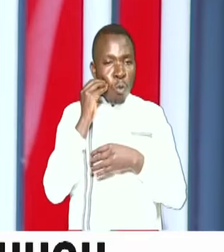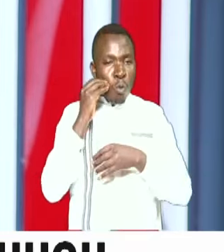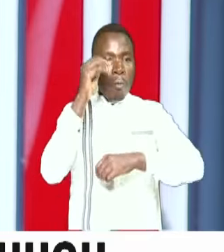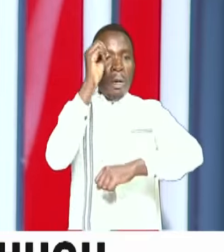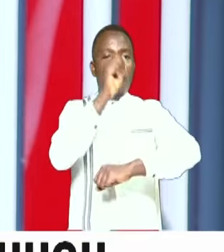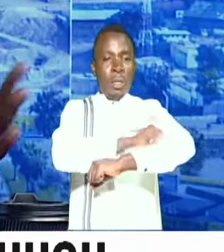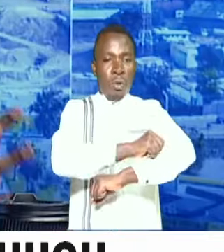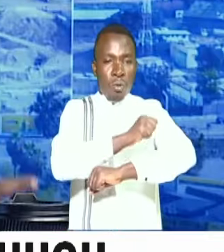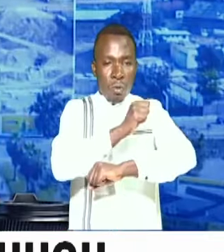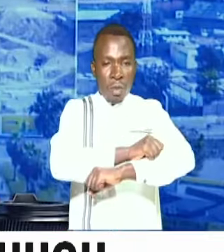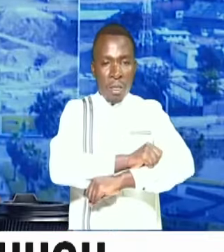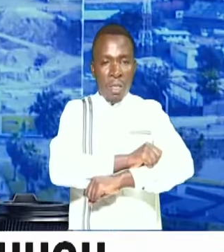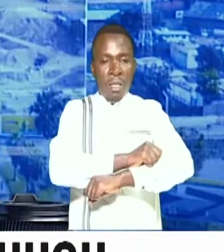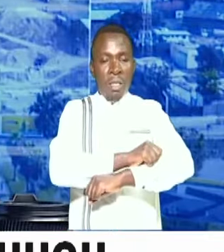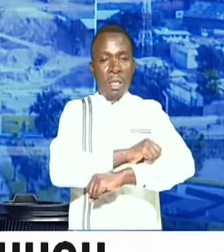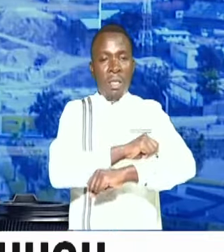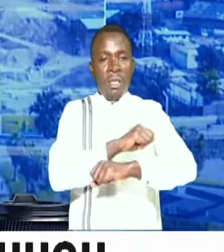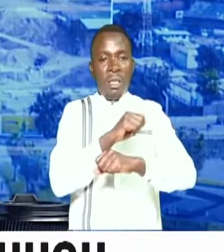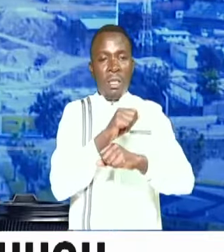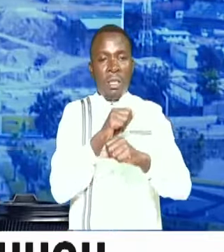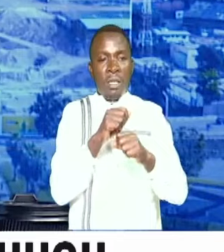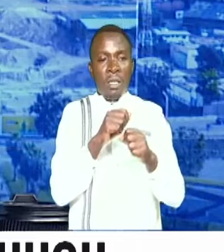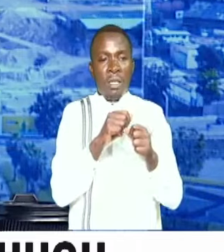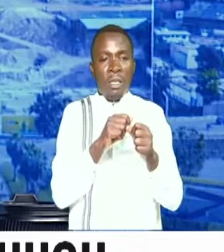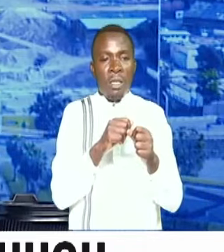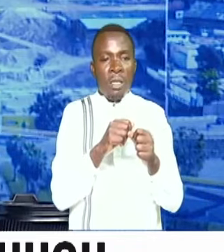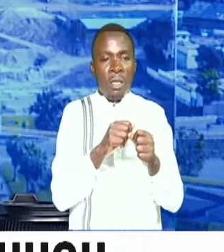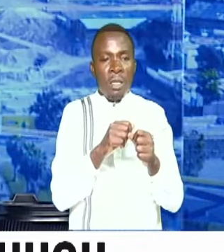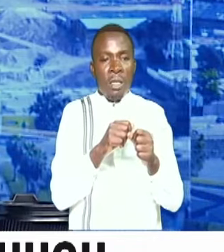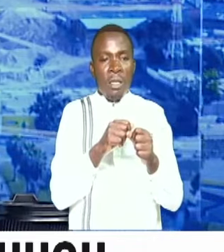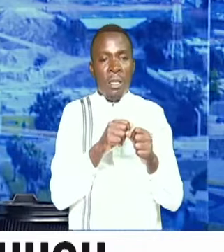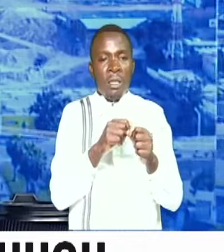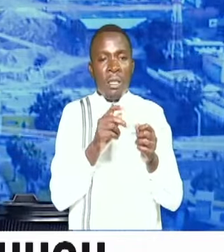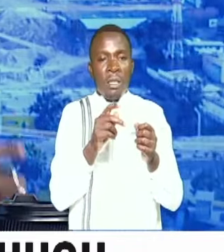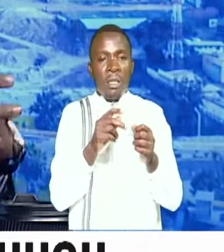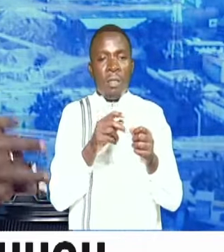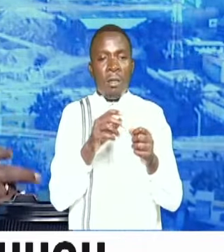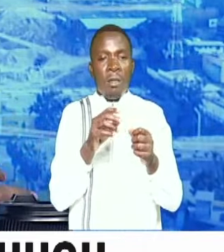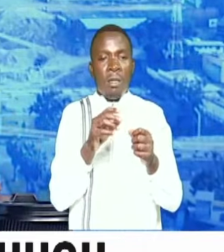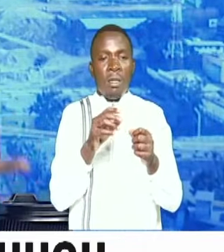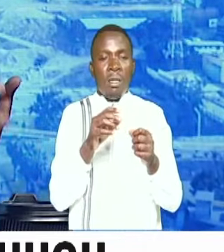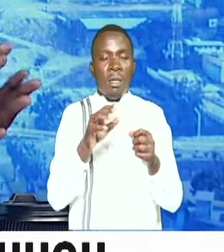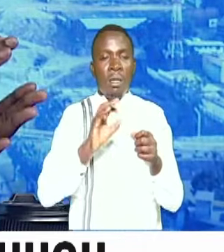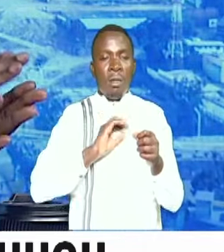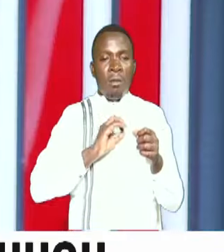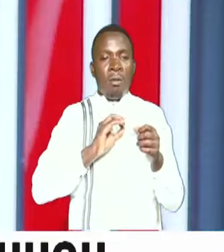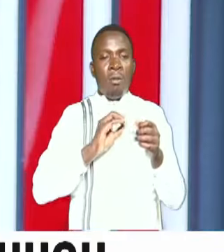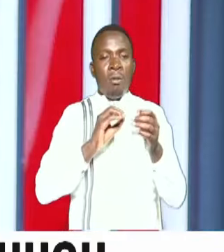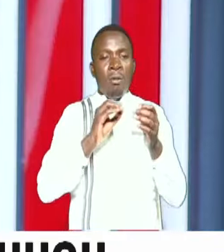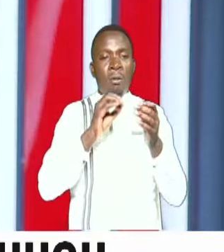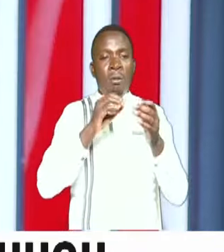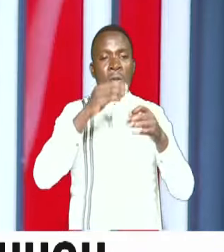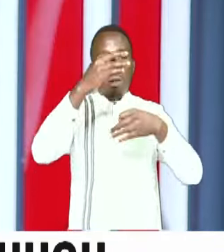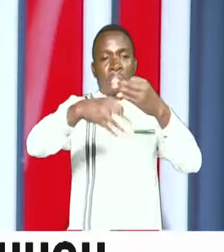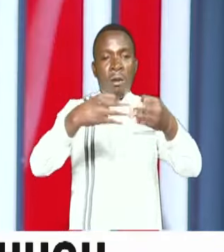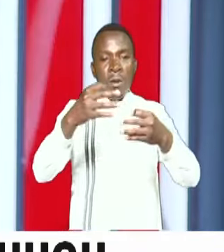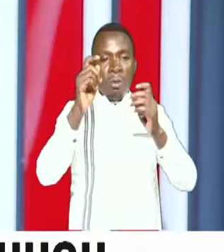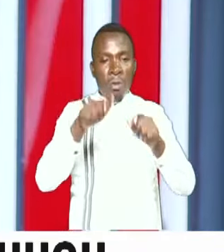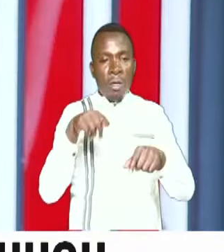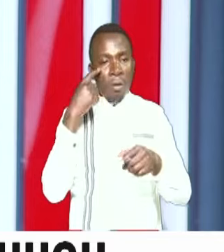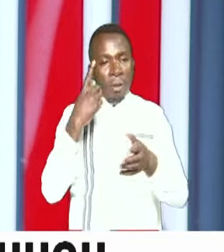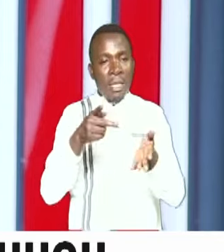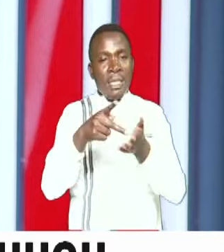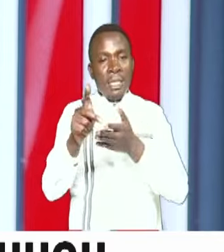amashuri urugo rwanje iciro kiba kiri hasi kiba kiri hejuru ku munyenganda abanyenganda ushobora gusanga tarifu iri nka kimwe cya